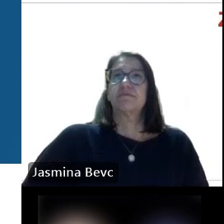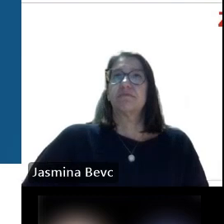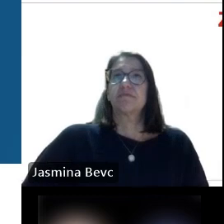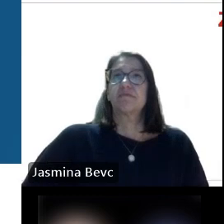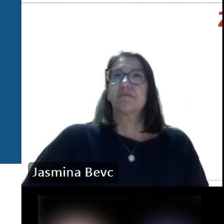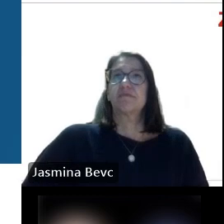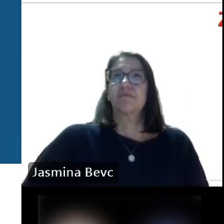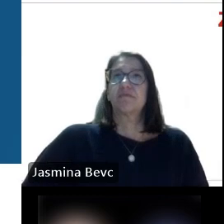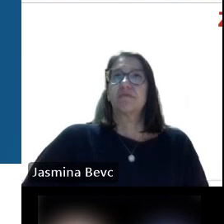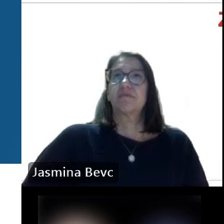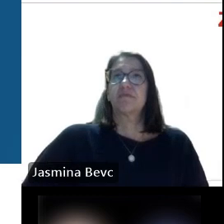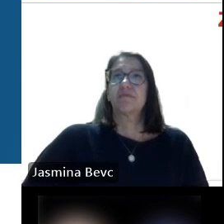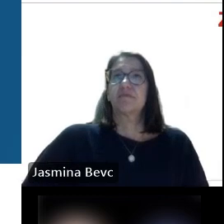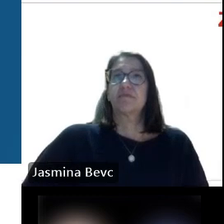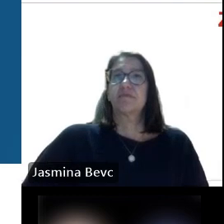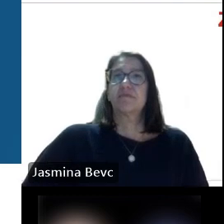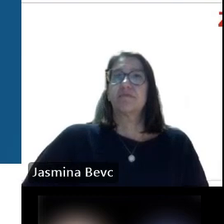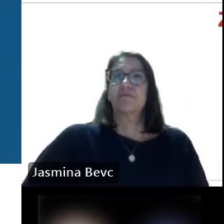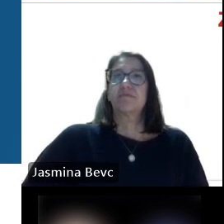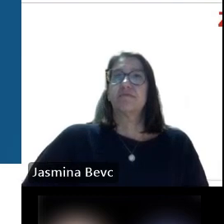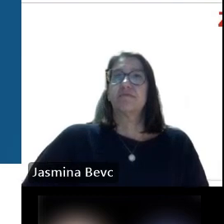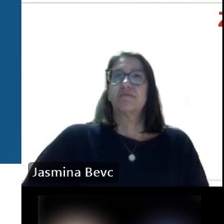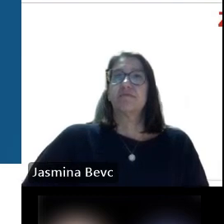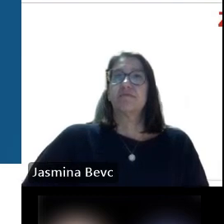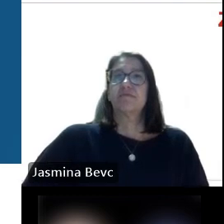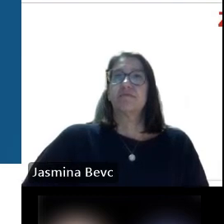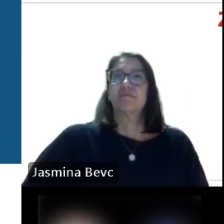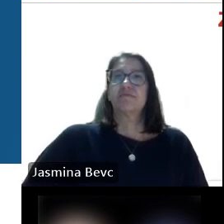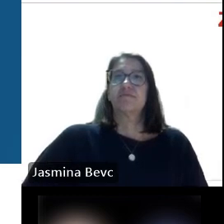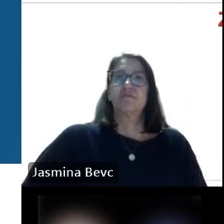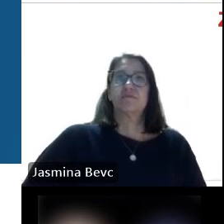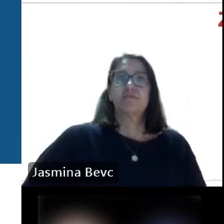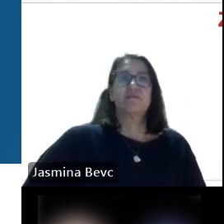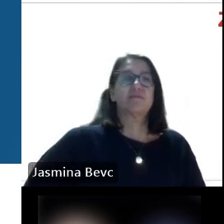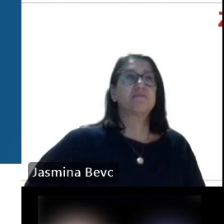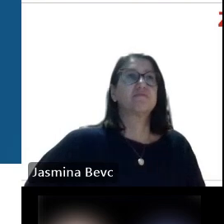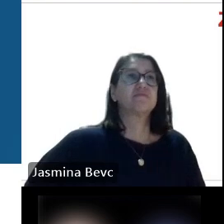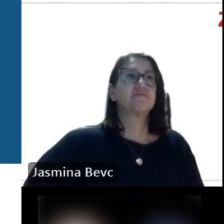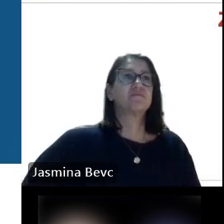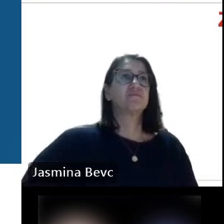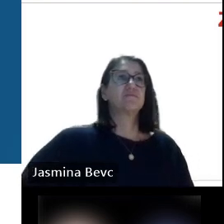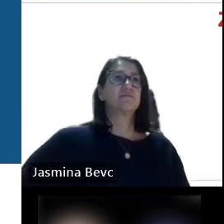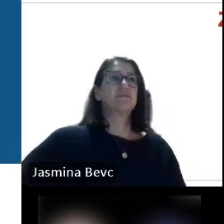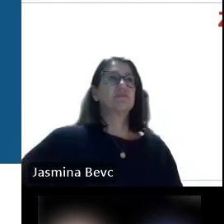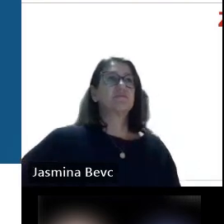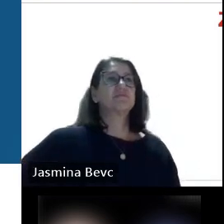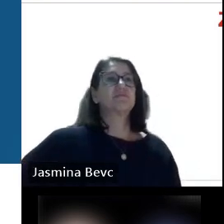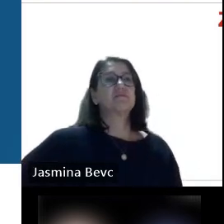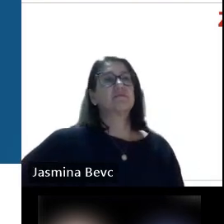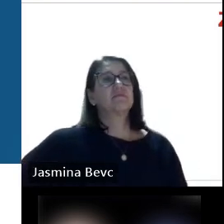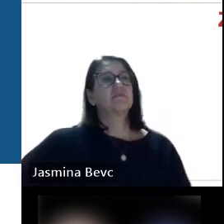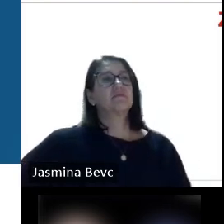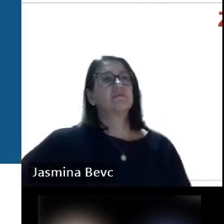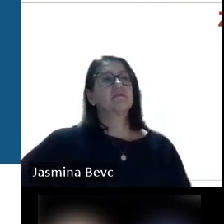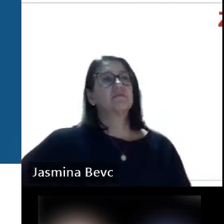zalogovnik bolj namenjen varovanju kompresorja in zalogi za izvedbo defrosta kot sami zalogi toplote